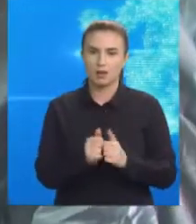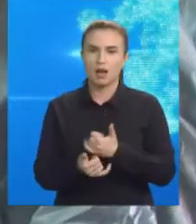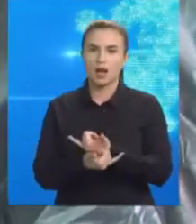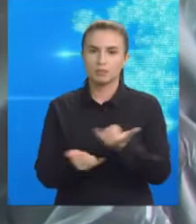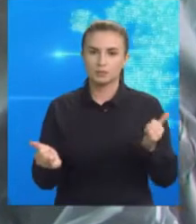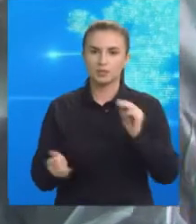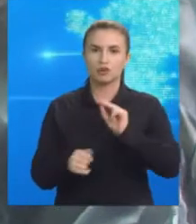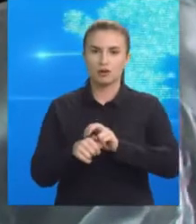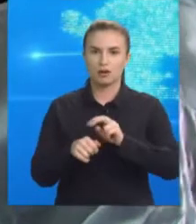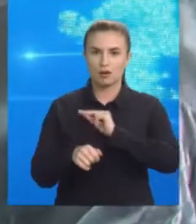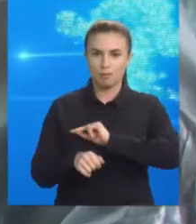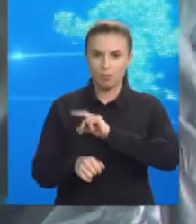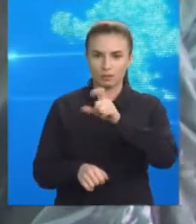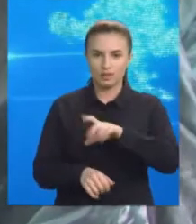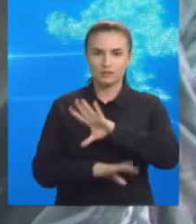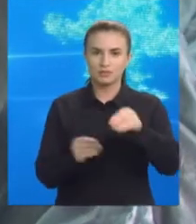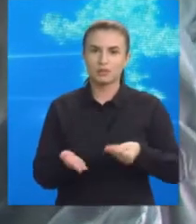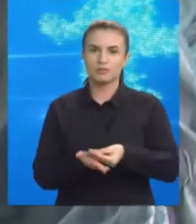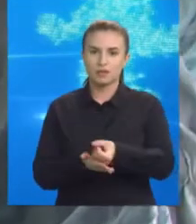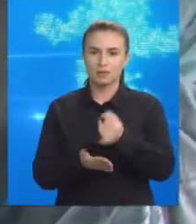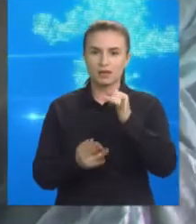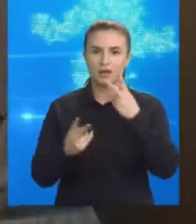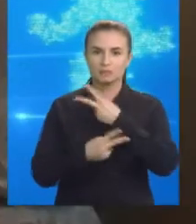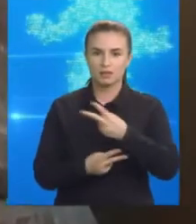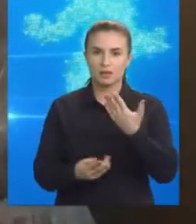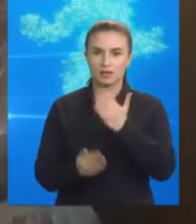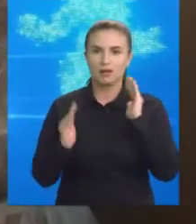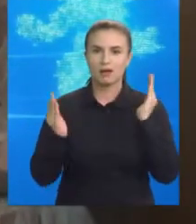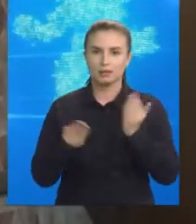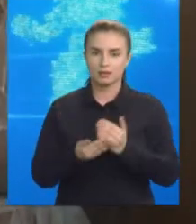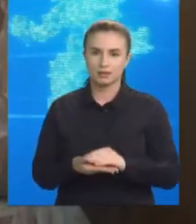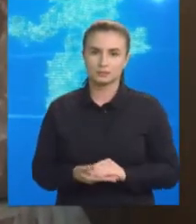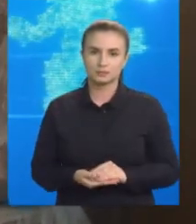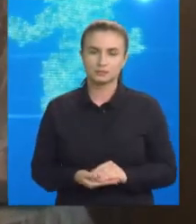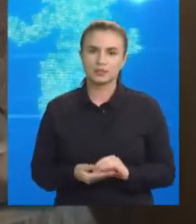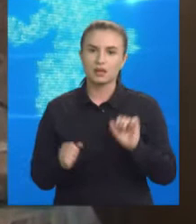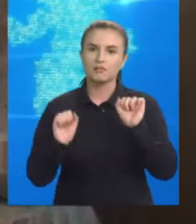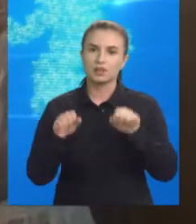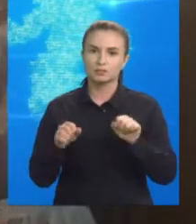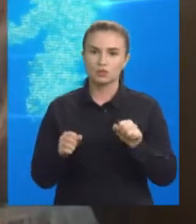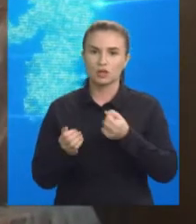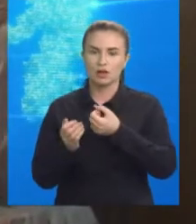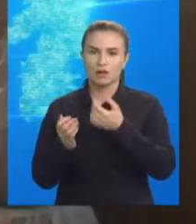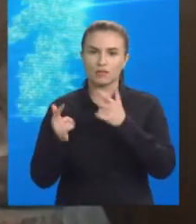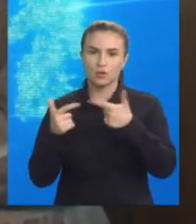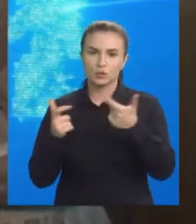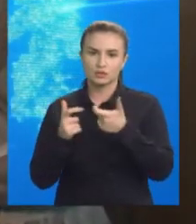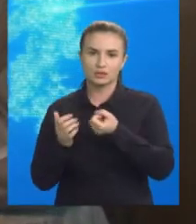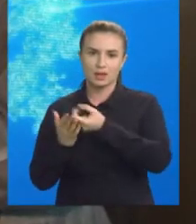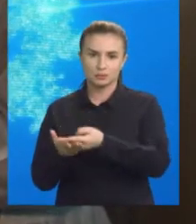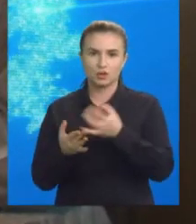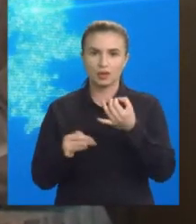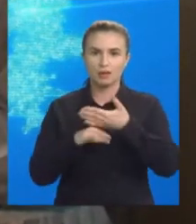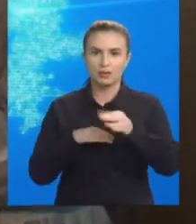работников всеми выплатами и рассмотреть для них варианты карантина. И возможное размещение их в гостиницах, да, и, соответственно,